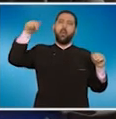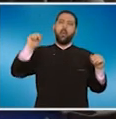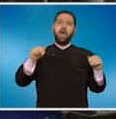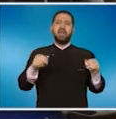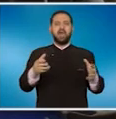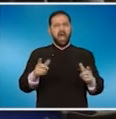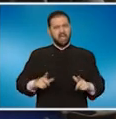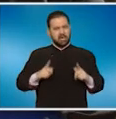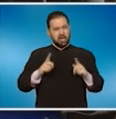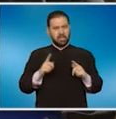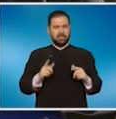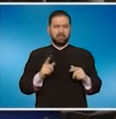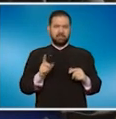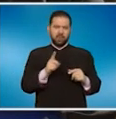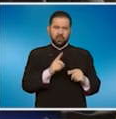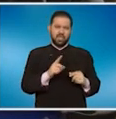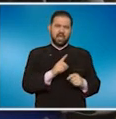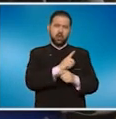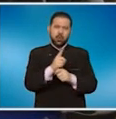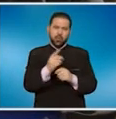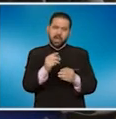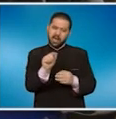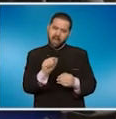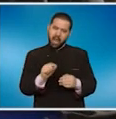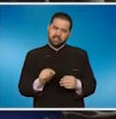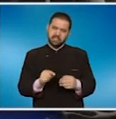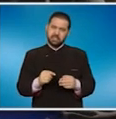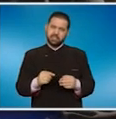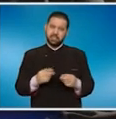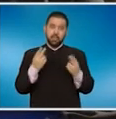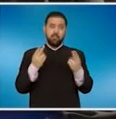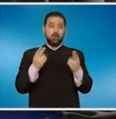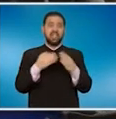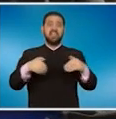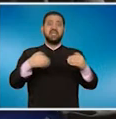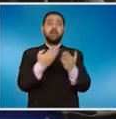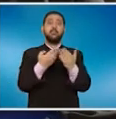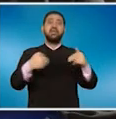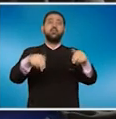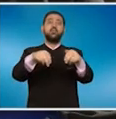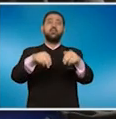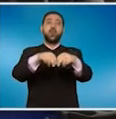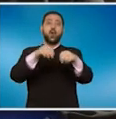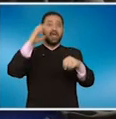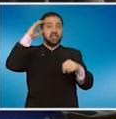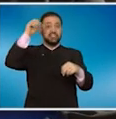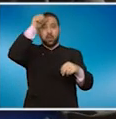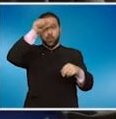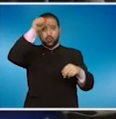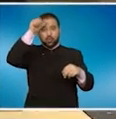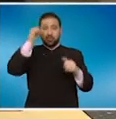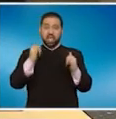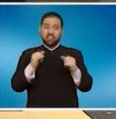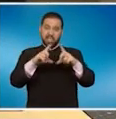duhovnicești pe care le-a și lăsat în niște memorii care au devenit foarte importante pentru credincioși și creștini ortodoxi din aceste veacuri. Și anume